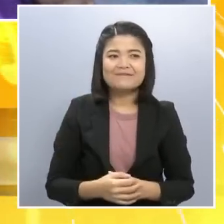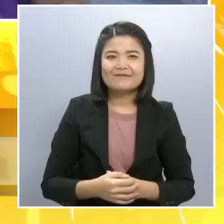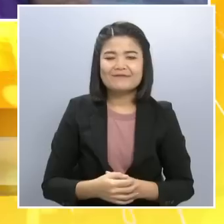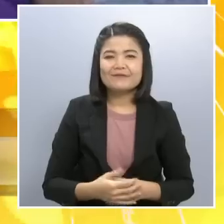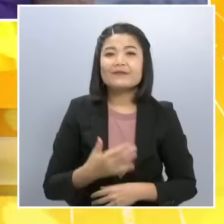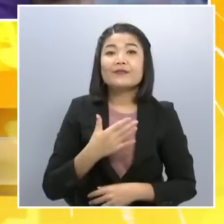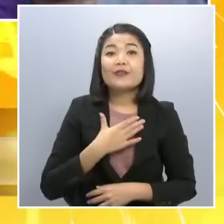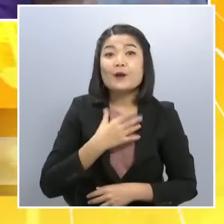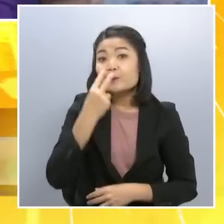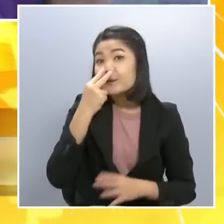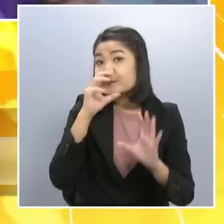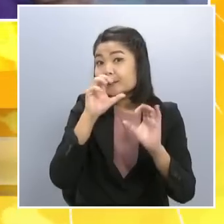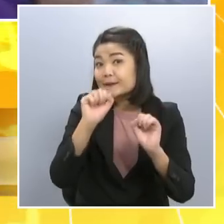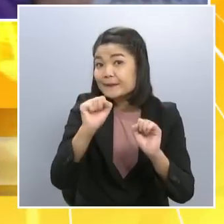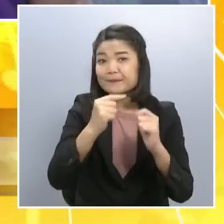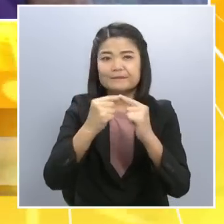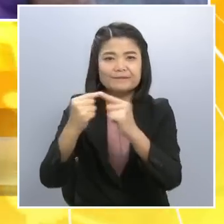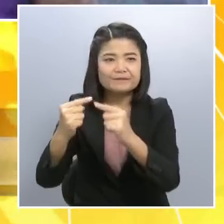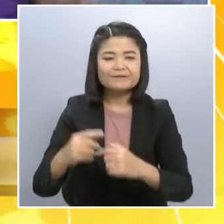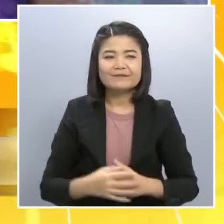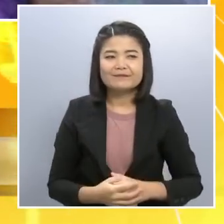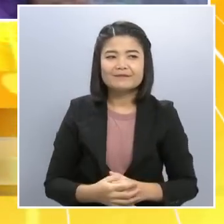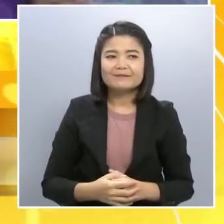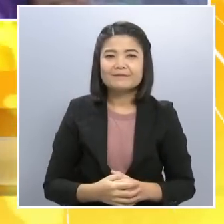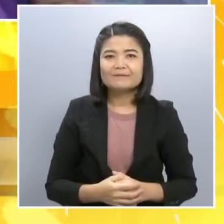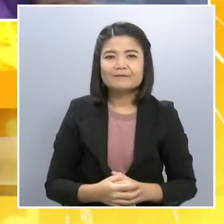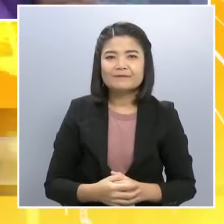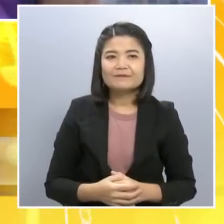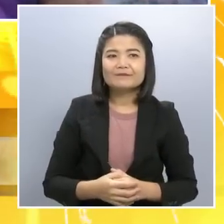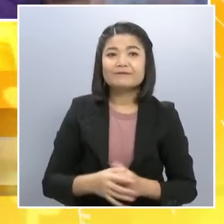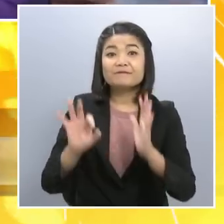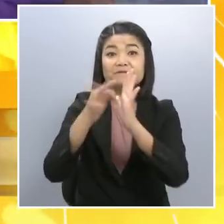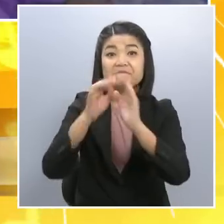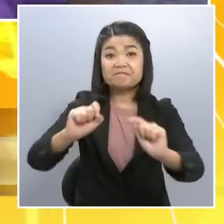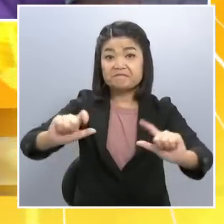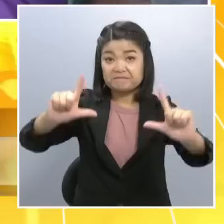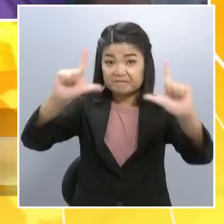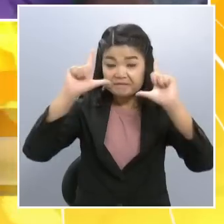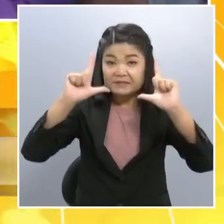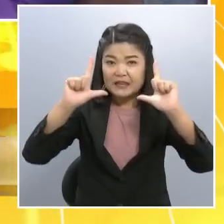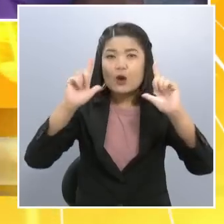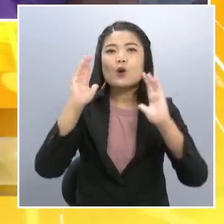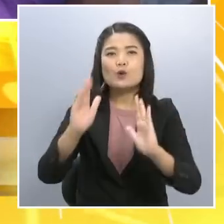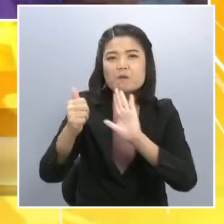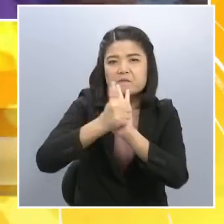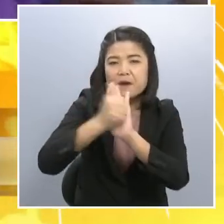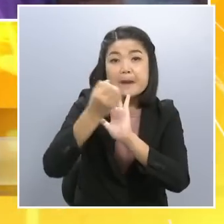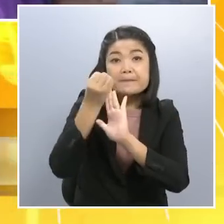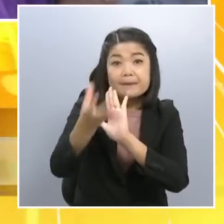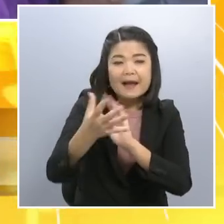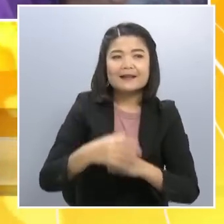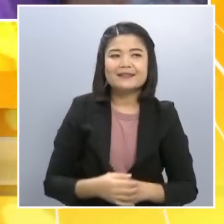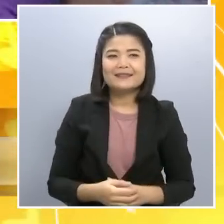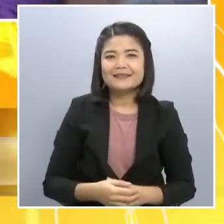มไปดูปรากฏว่ายังไงเพจดังเพจหนึ่งซึ่งมีผู้ติดตามมากเลย กับข้าว กับปลา